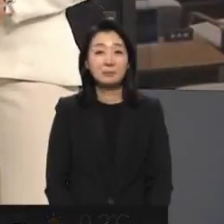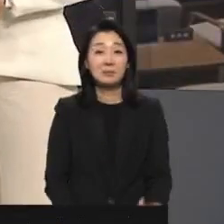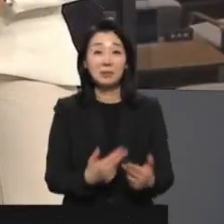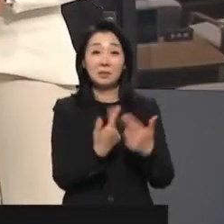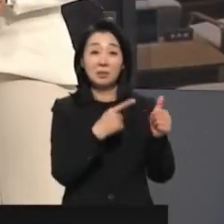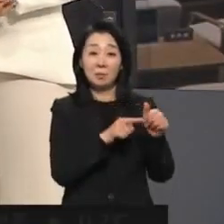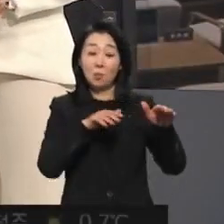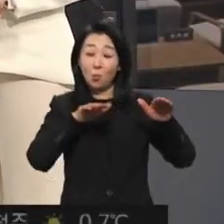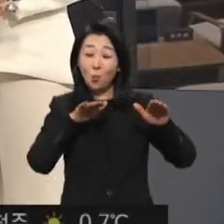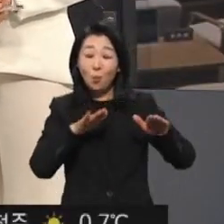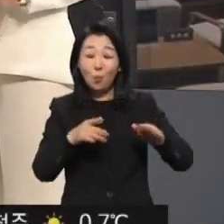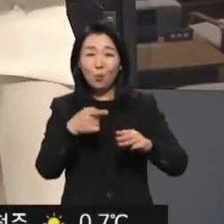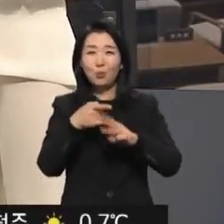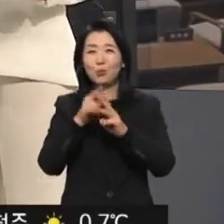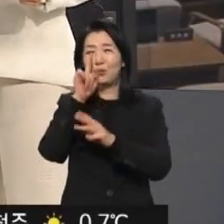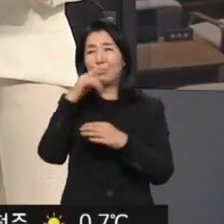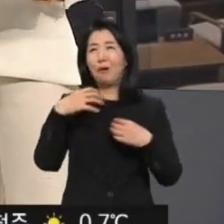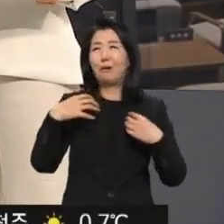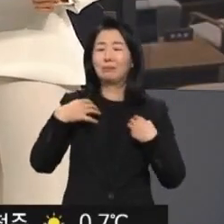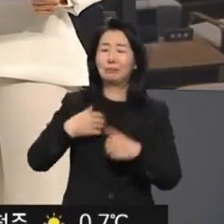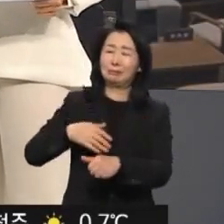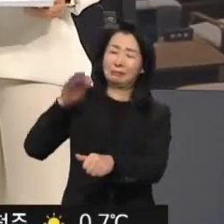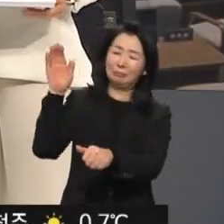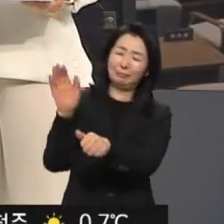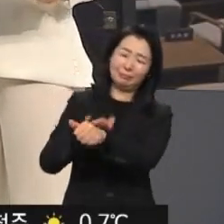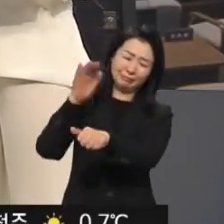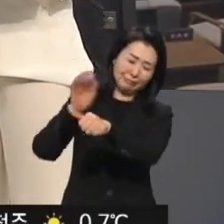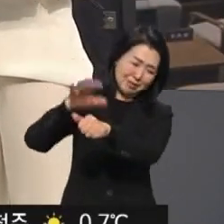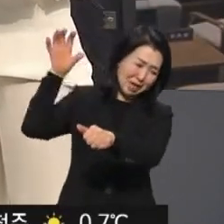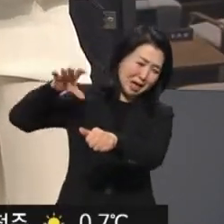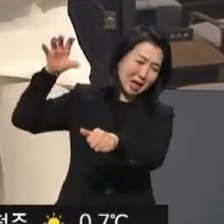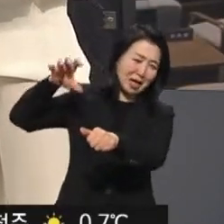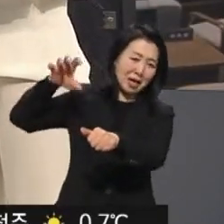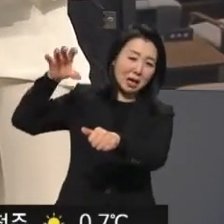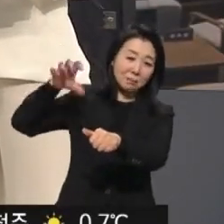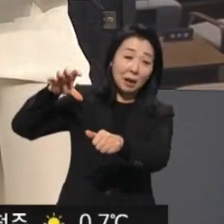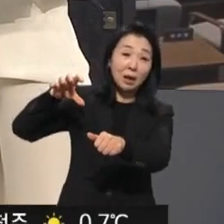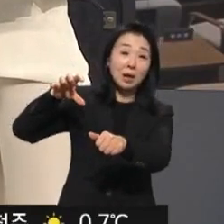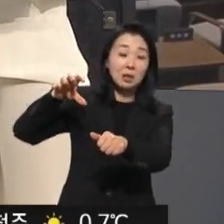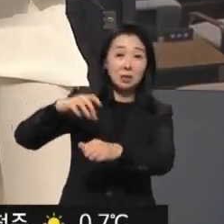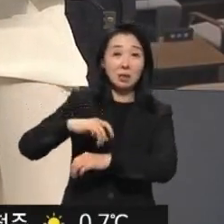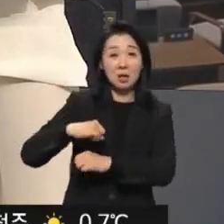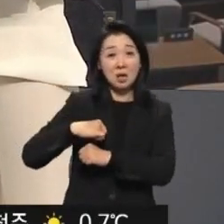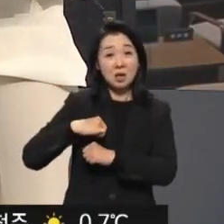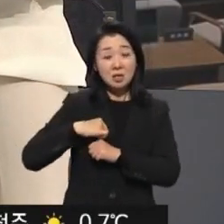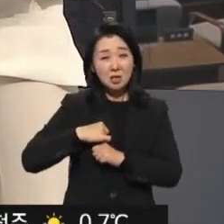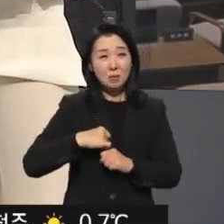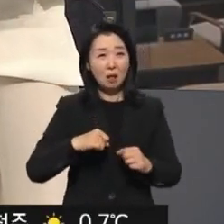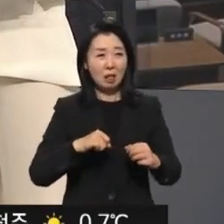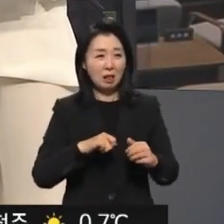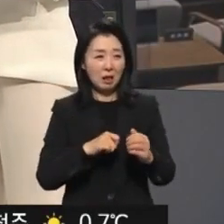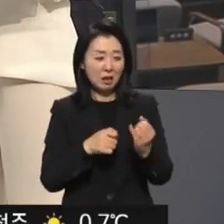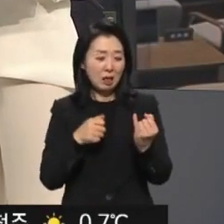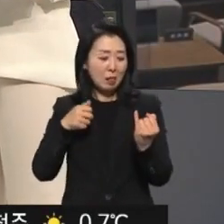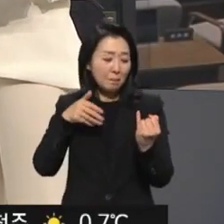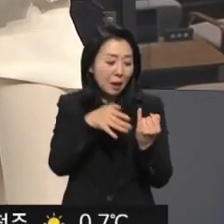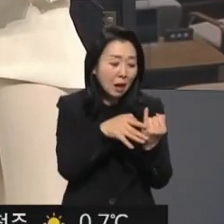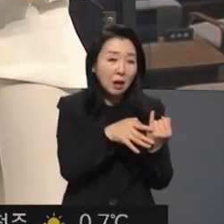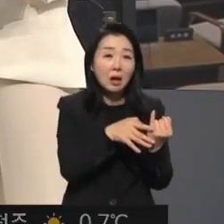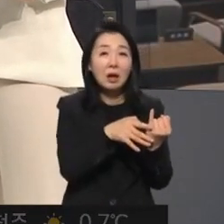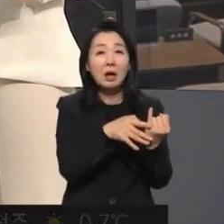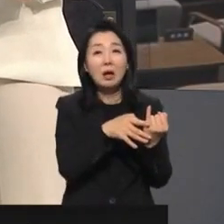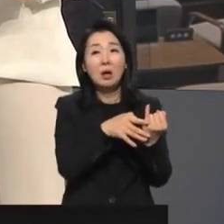대표는 오늘도 윤석열 정부를 직격했습니다. 일본 강제징용 피해자 양금덕 할머니에 대한 이